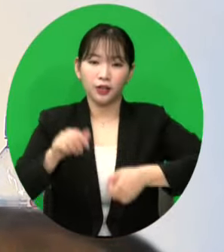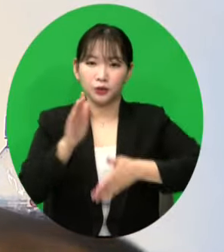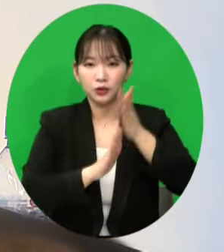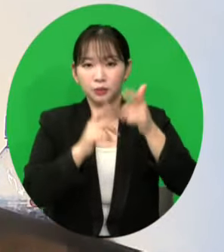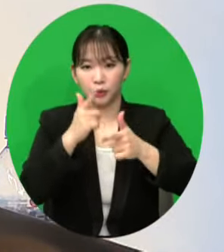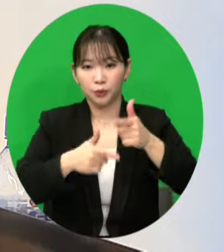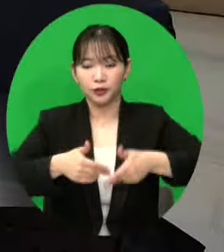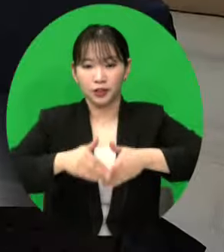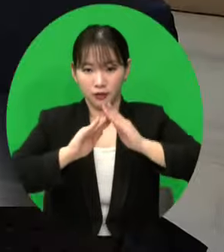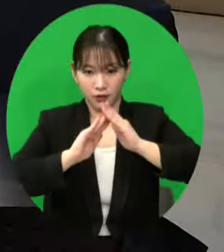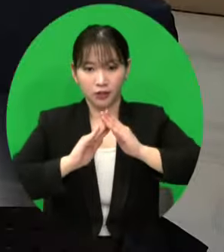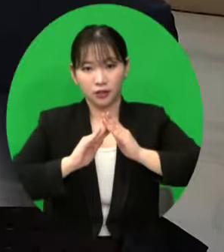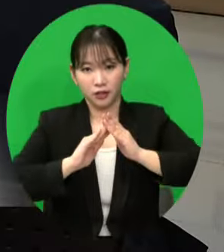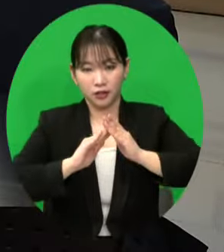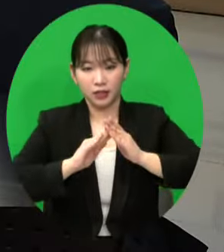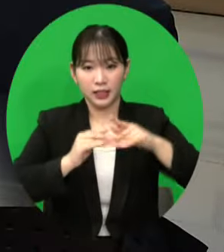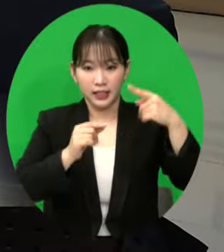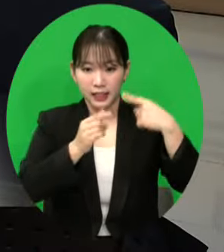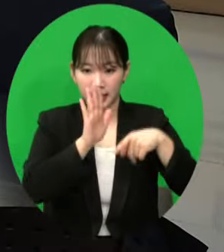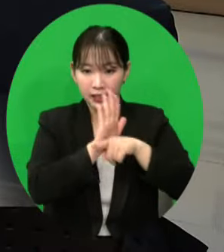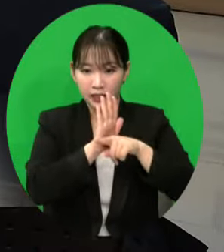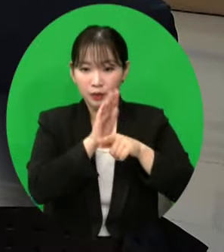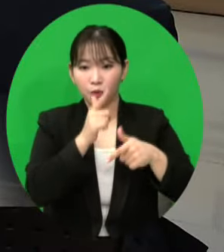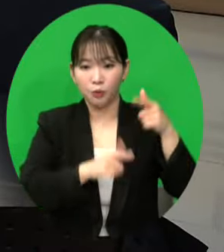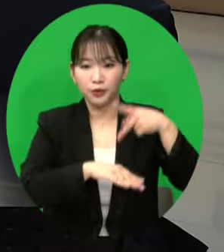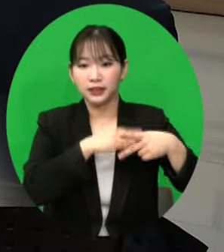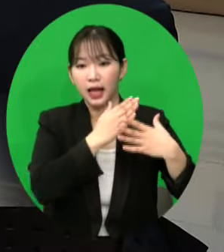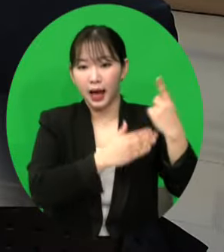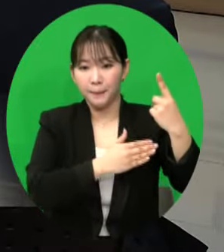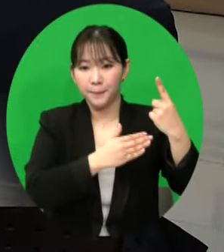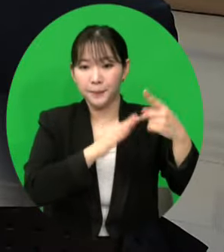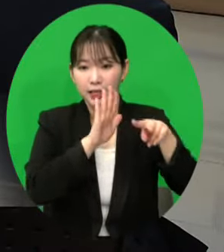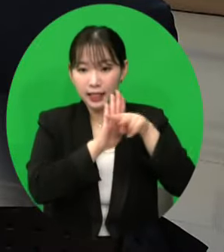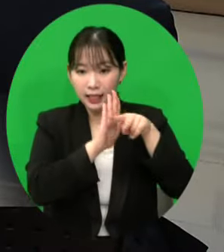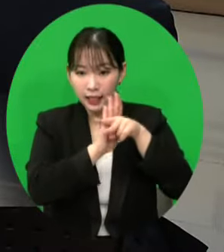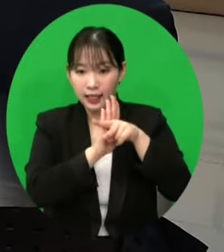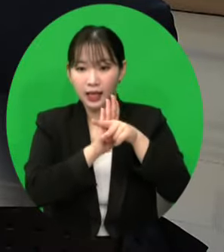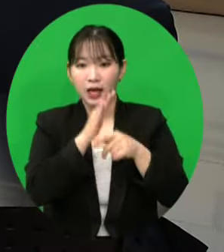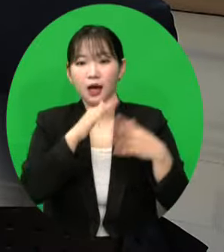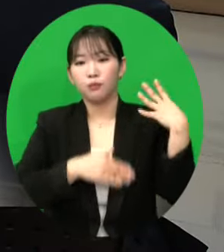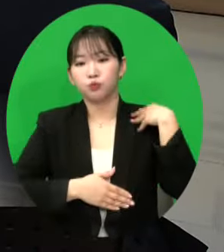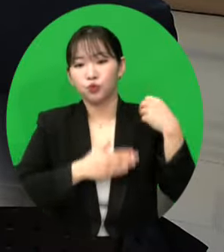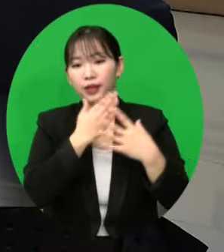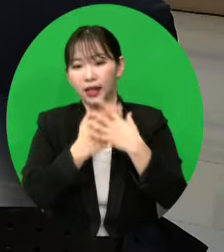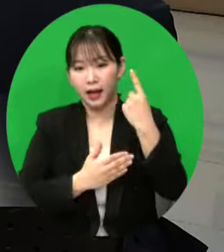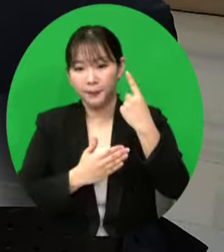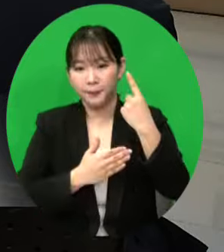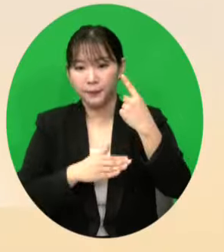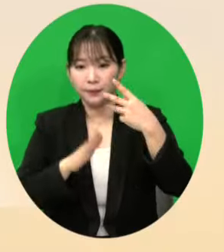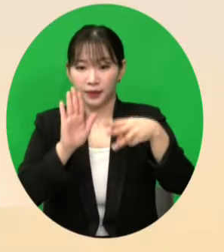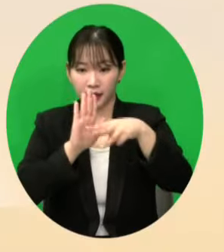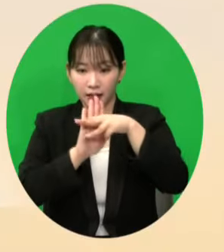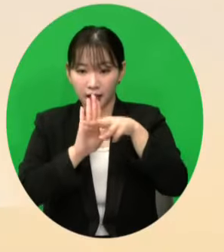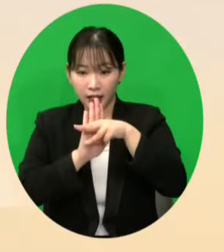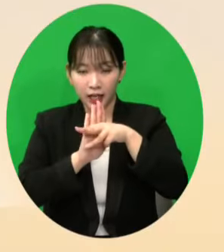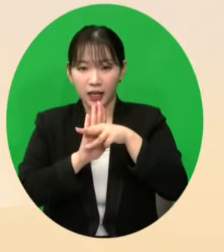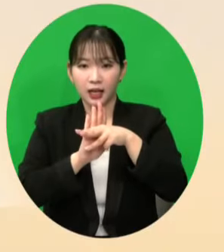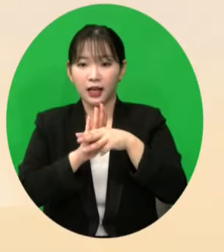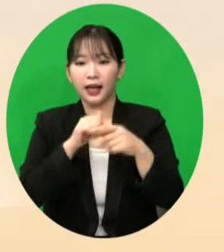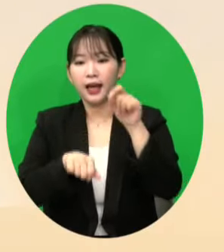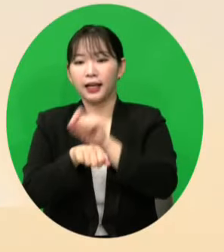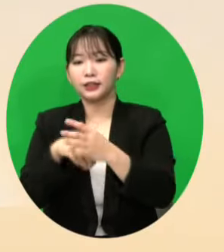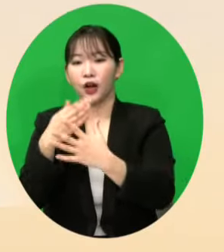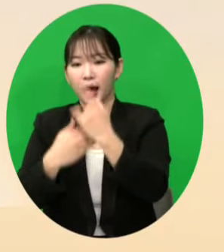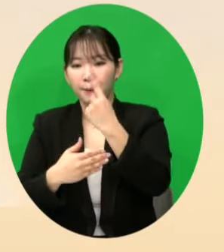목포 만들기입니다. 1단계 목포 신안 선 통합 이후 2단계 무안까지 선거구 통합, 3단계 행정